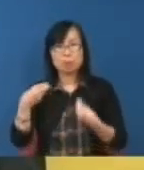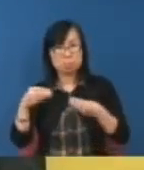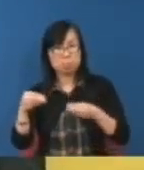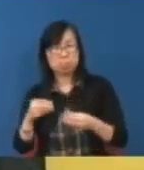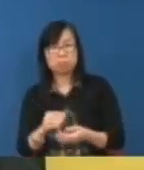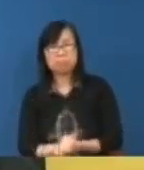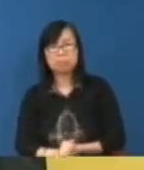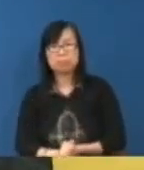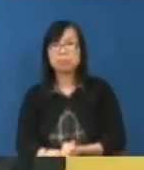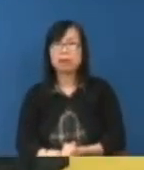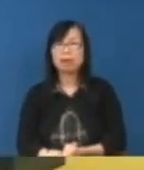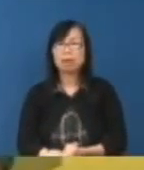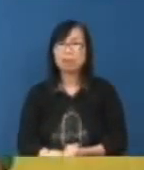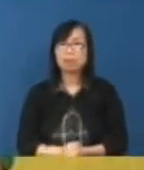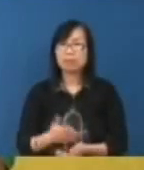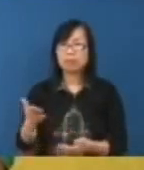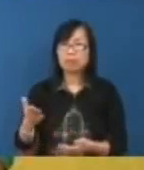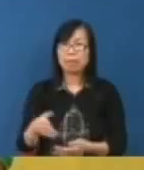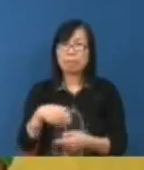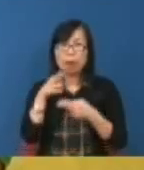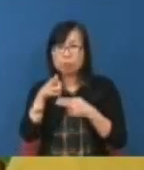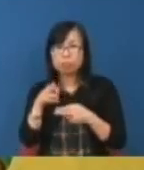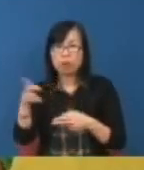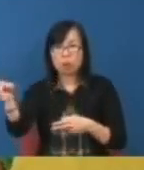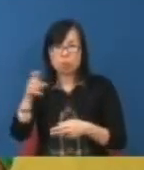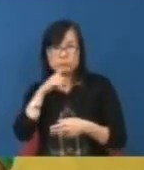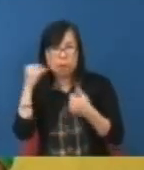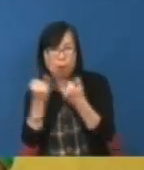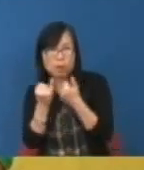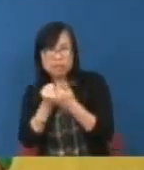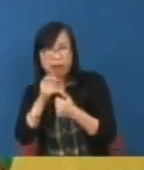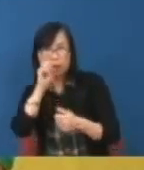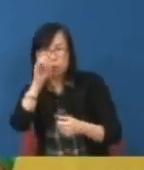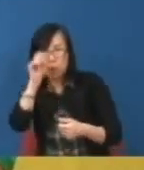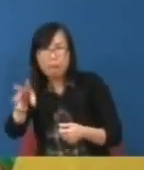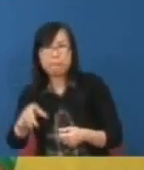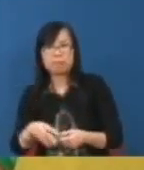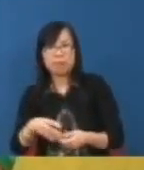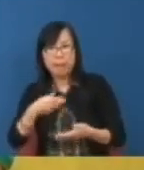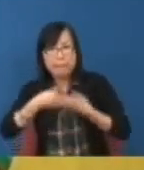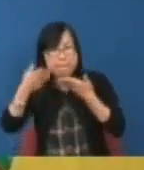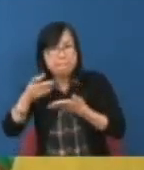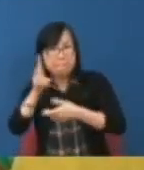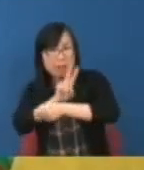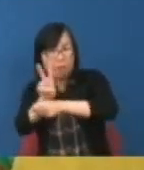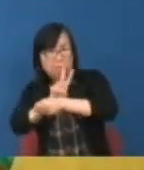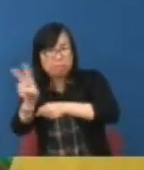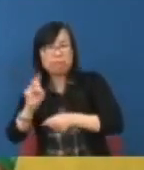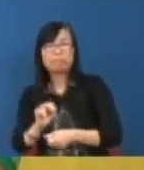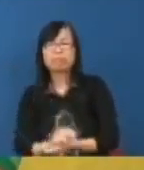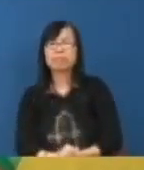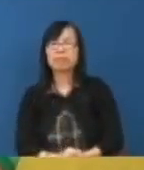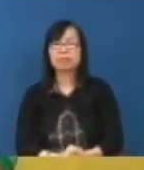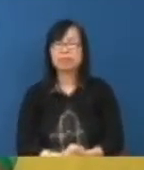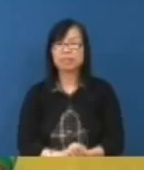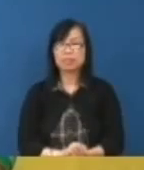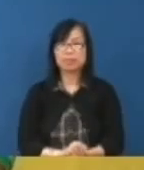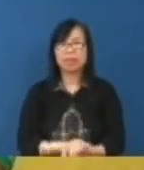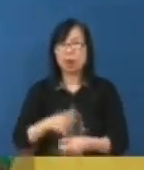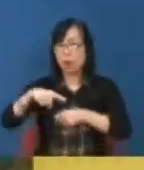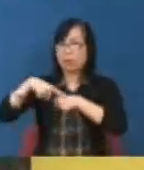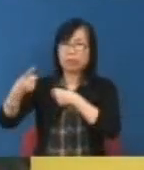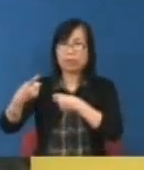噶啦。就係、是、有人話我教壞細路，見到我掟嘢學掟，